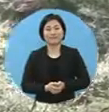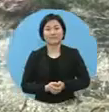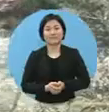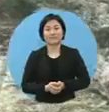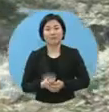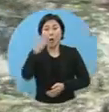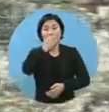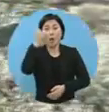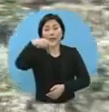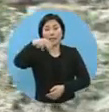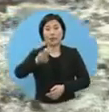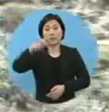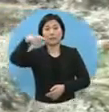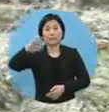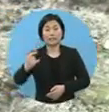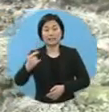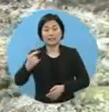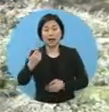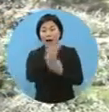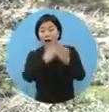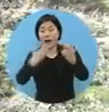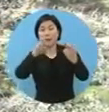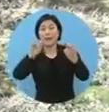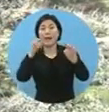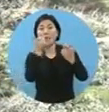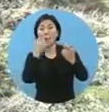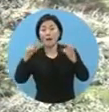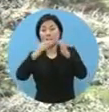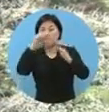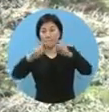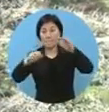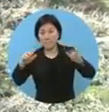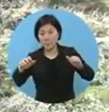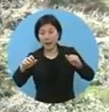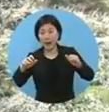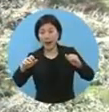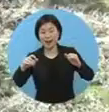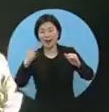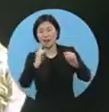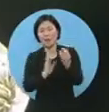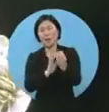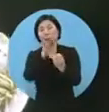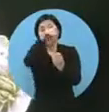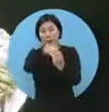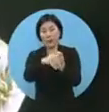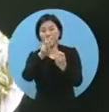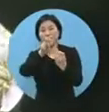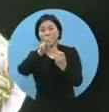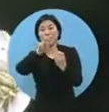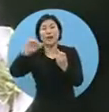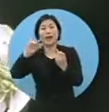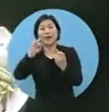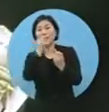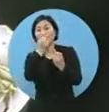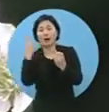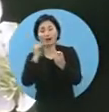광양 섬진강 매화마을 언덕 위 매화나무에 수줍은 듯 매화꽃이 사뿐히